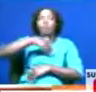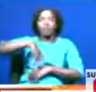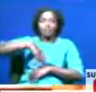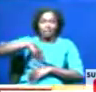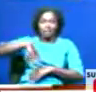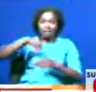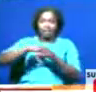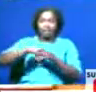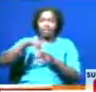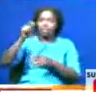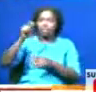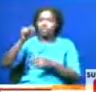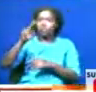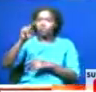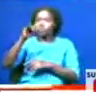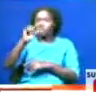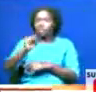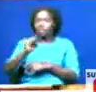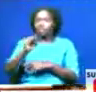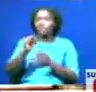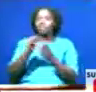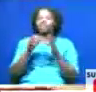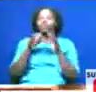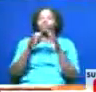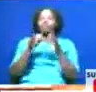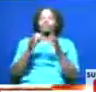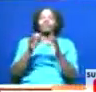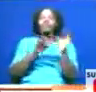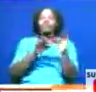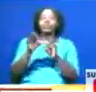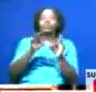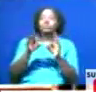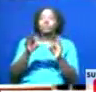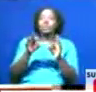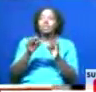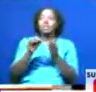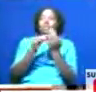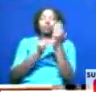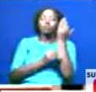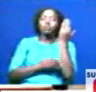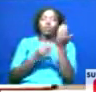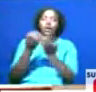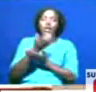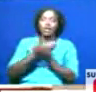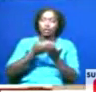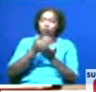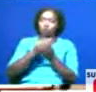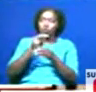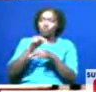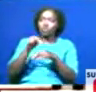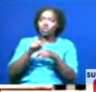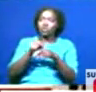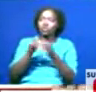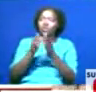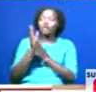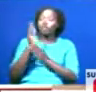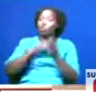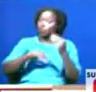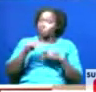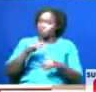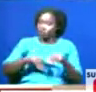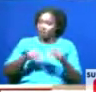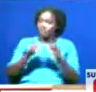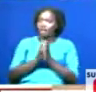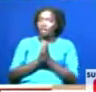Tunis kumshinikiza Rais Kais Saied kufafanua madai ya kudorora kwa uchumi wa taifa hilo pamoja na ufisadi. Bola Tinubu